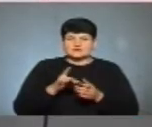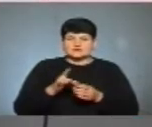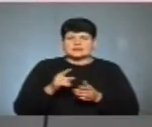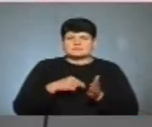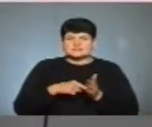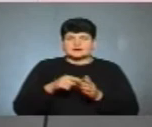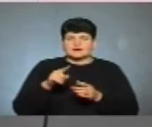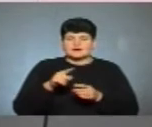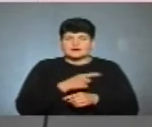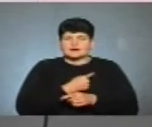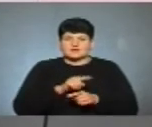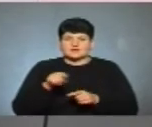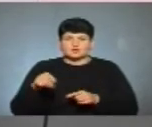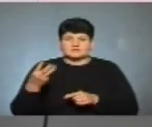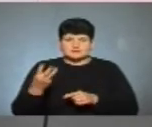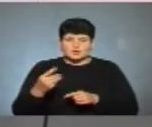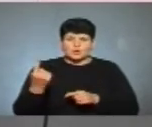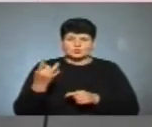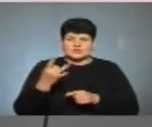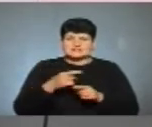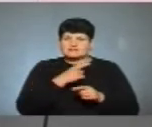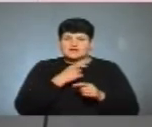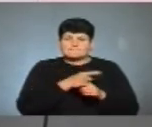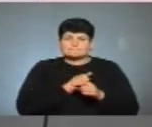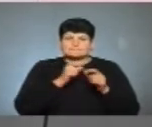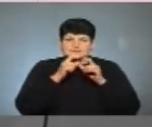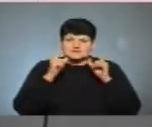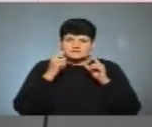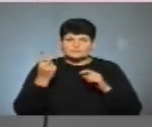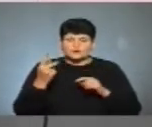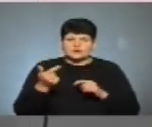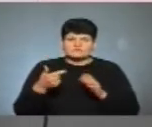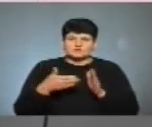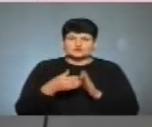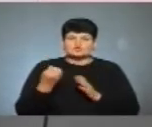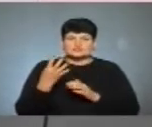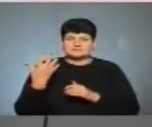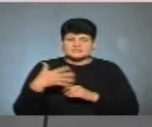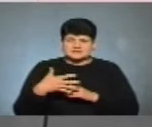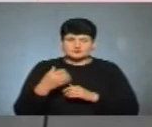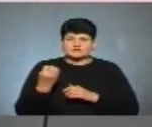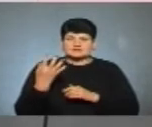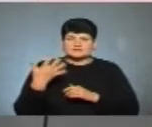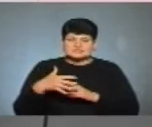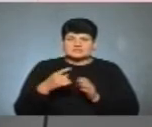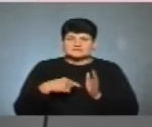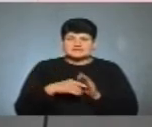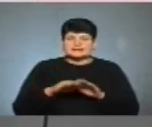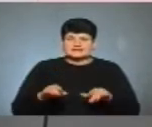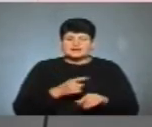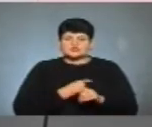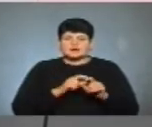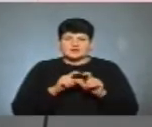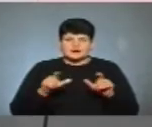міська лікарня номер 3. Маска одноразова медична – від 2 гривень до 14,50. 14,50 – це Тернопільська міська дитяча